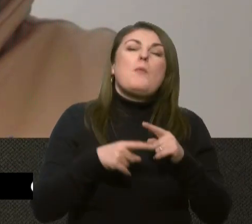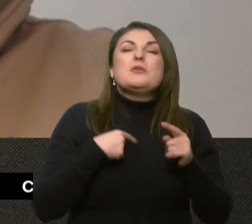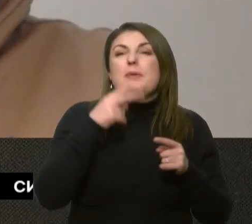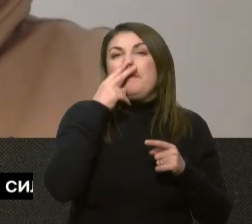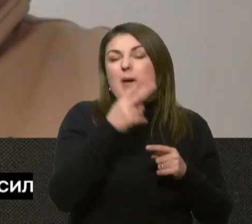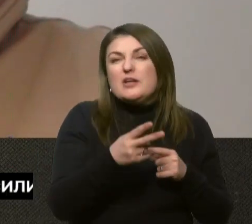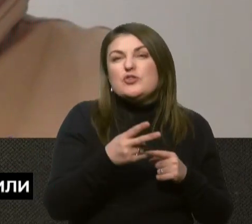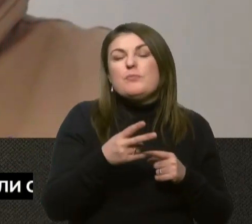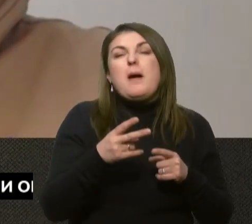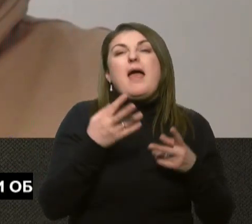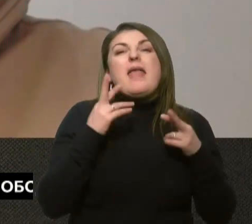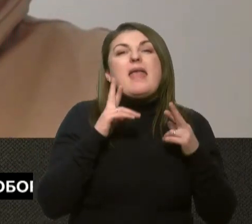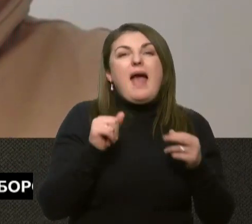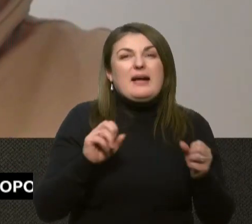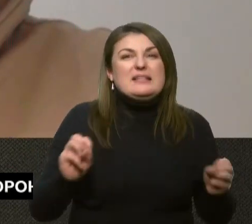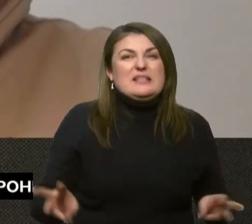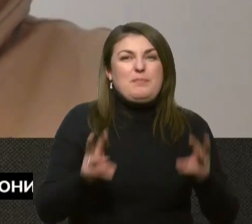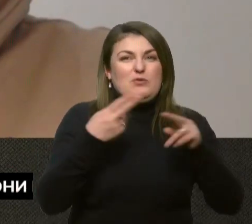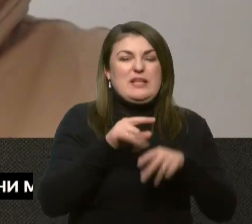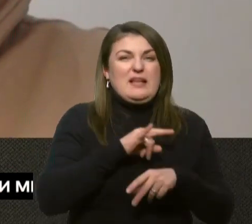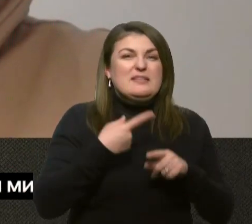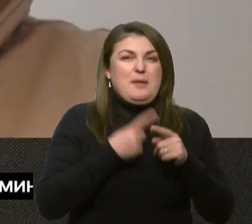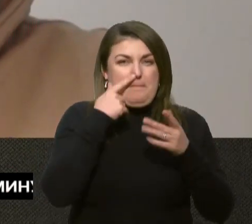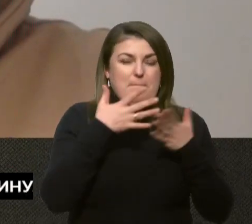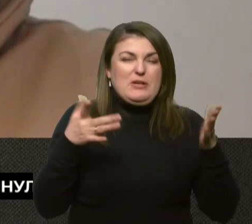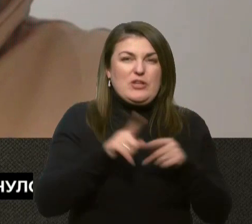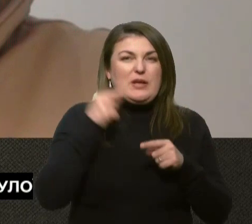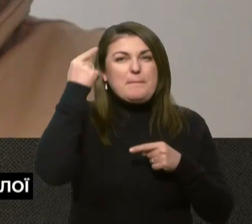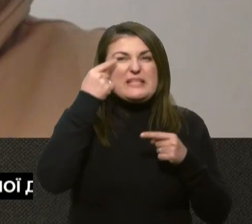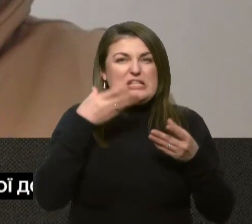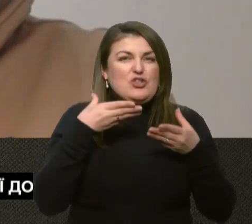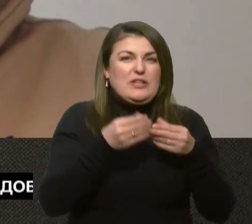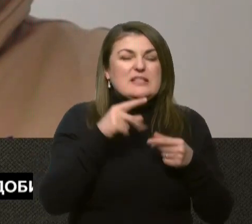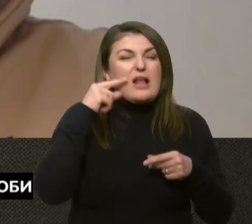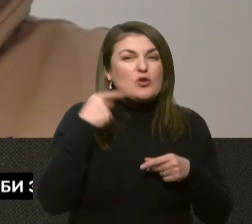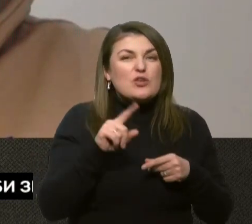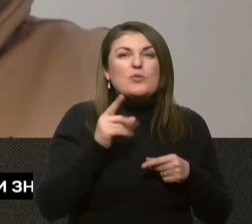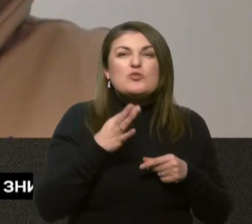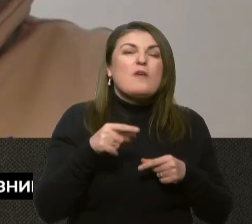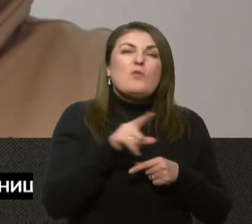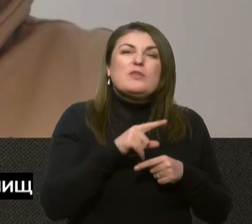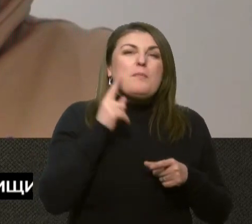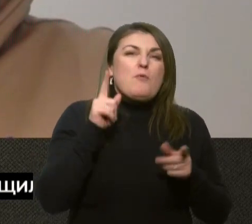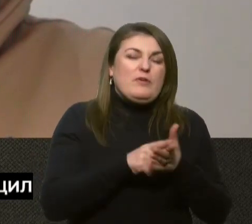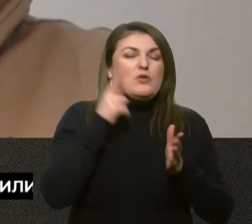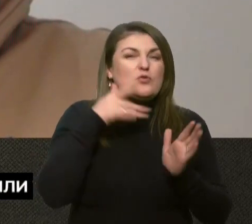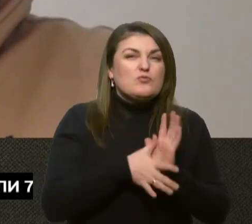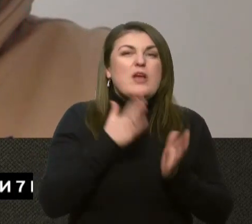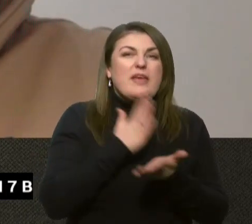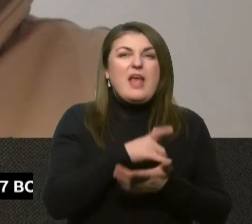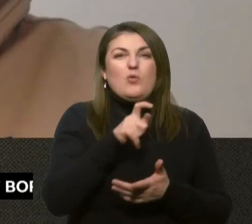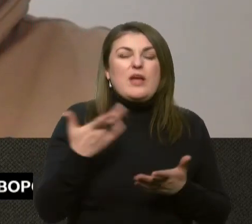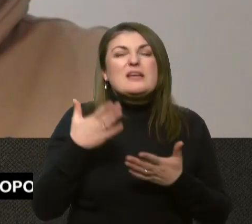бачимо безпосередньо, як спалювався цей літак. Це більше психологічне тиск на Росію, тому що вони повинні розуміти, що є люди,